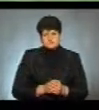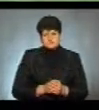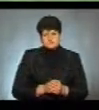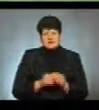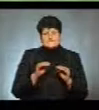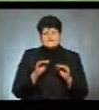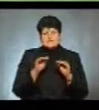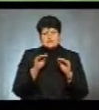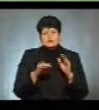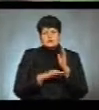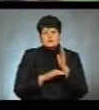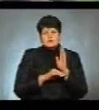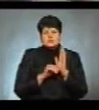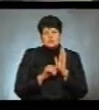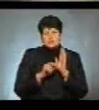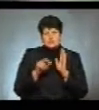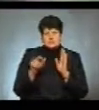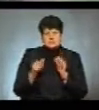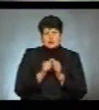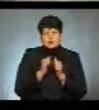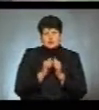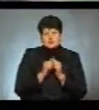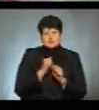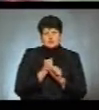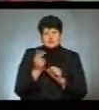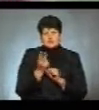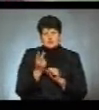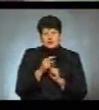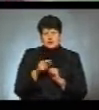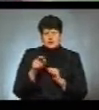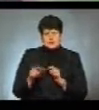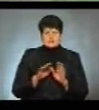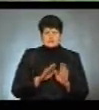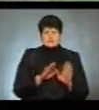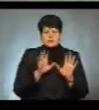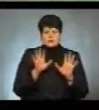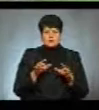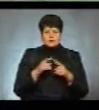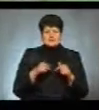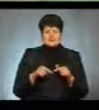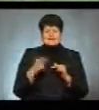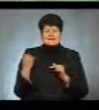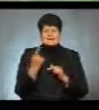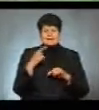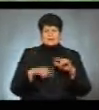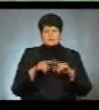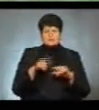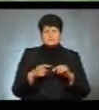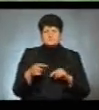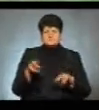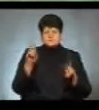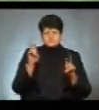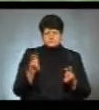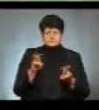Висаджують тюльпанові дерева 60 осіб. Біля кожного працює по двоє людей. Заступник голови організації «Єдина родина Тернопільщини»